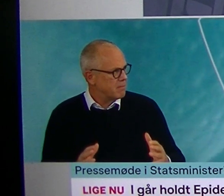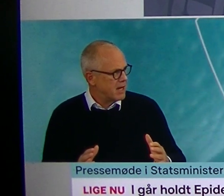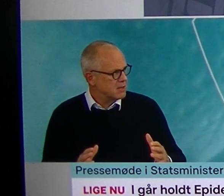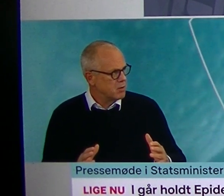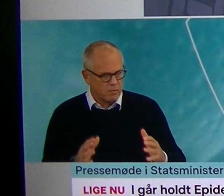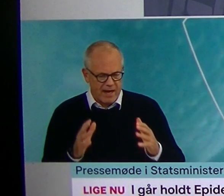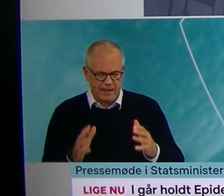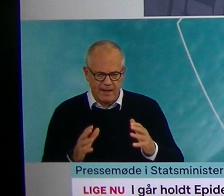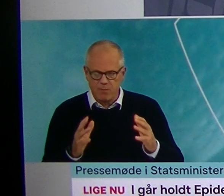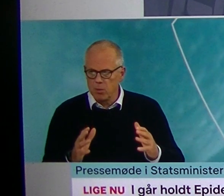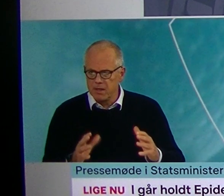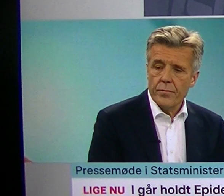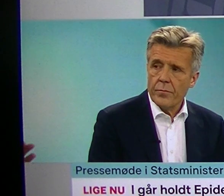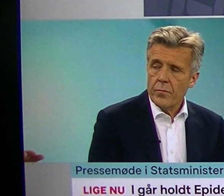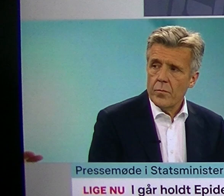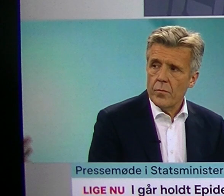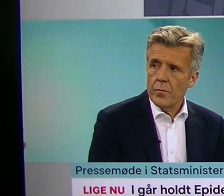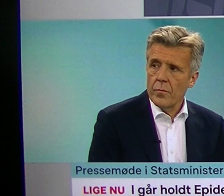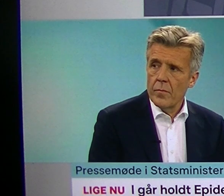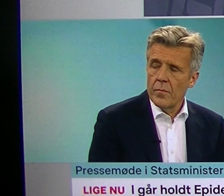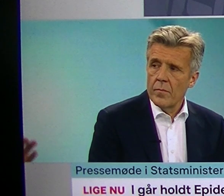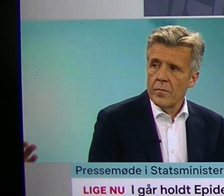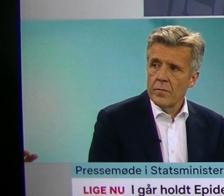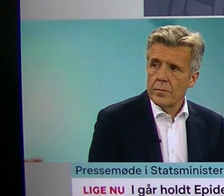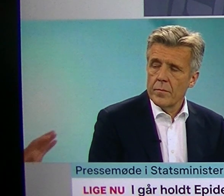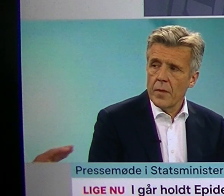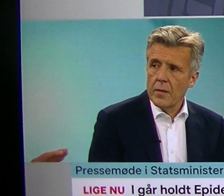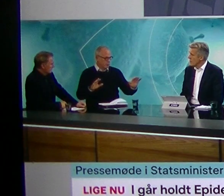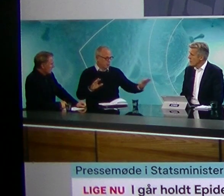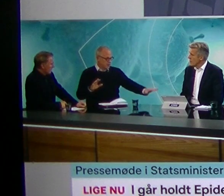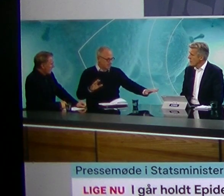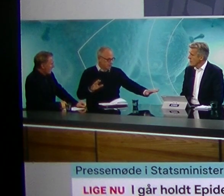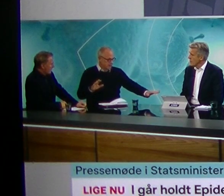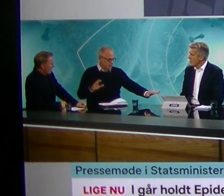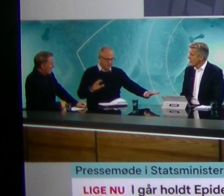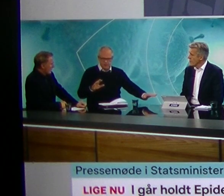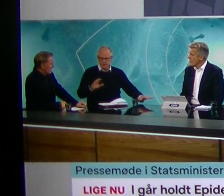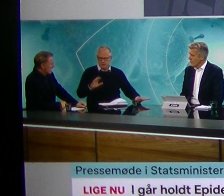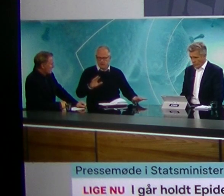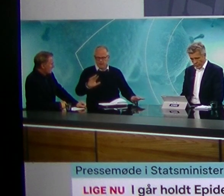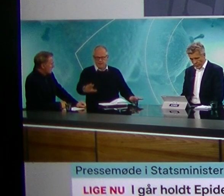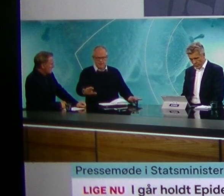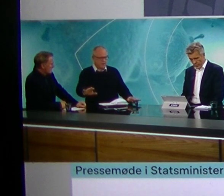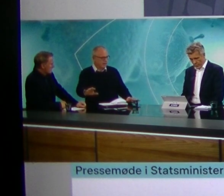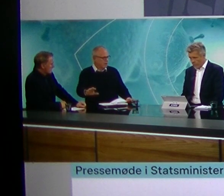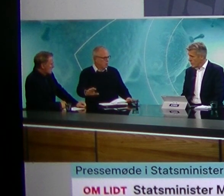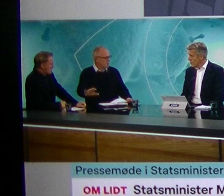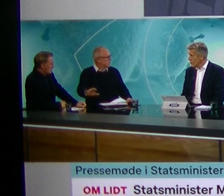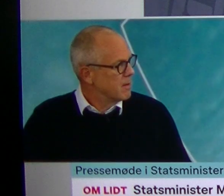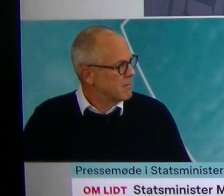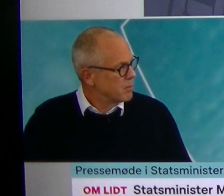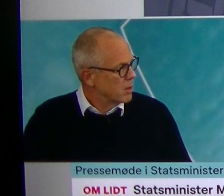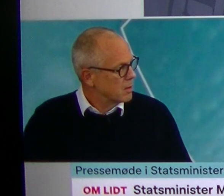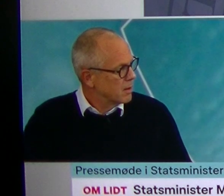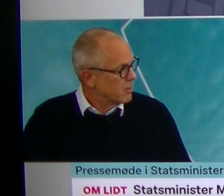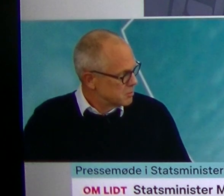og sådan noget. Hvad er det, er målbindet? Hvad er det, vi skal prøve at undgå? Og det er jo luk samfundet ned på den ene side og den anden side. Men hvad det er